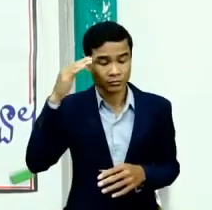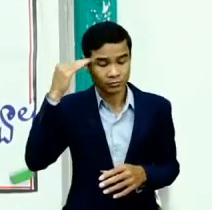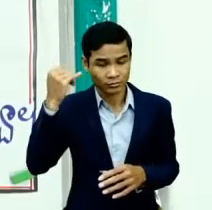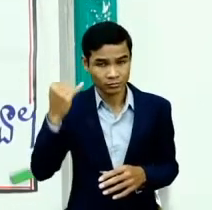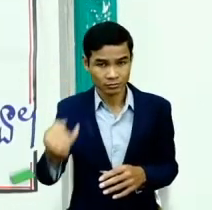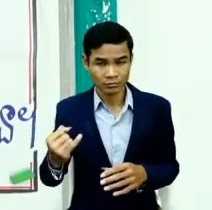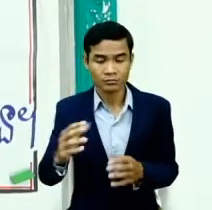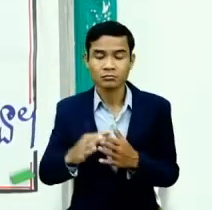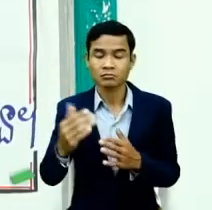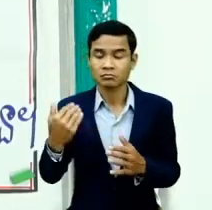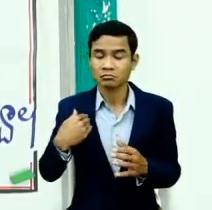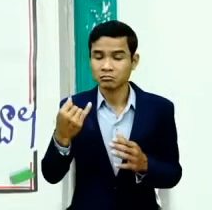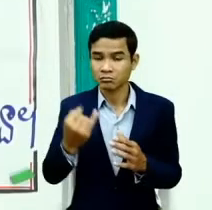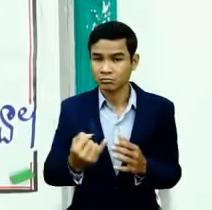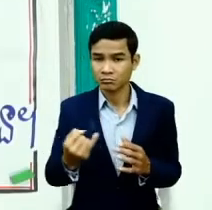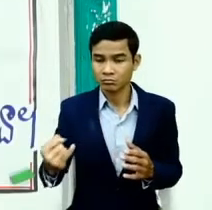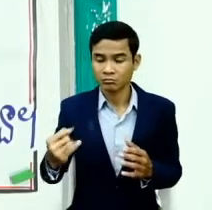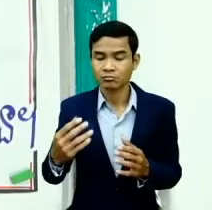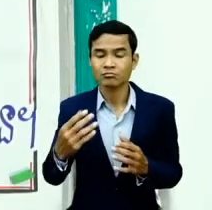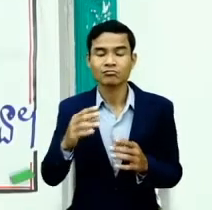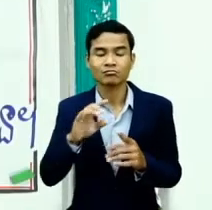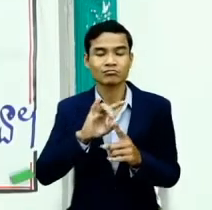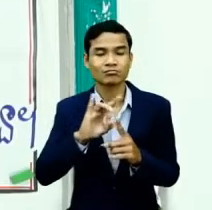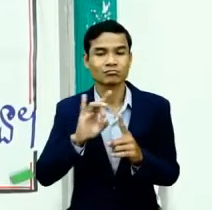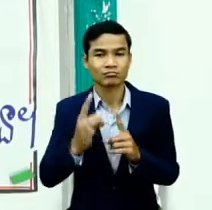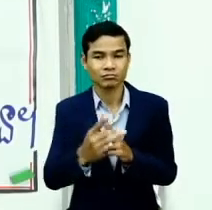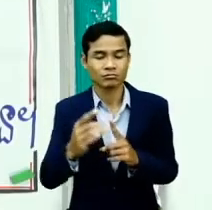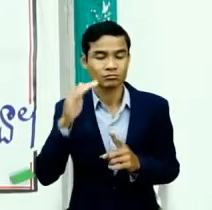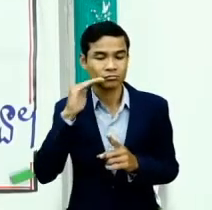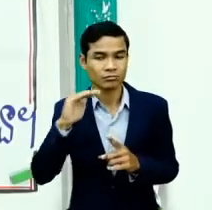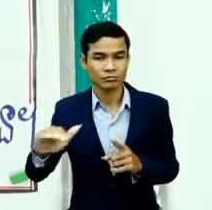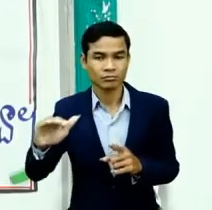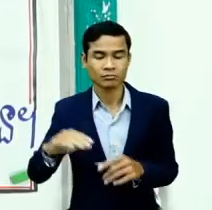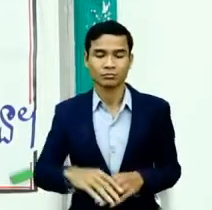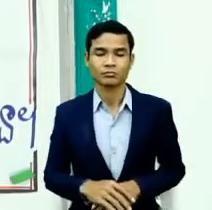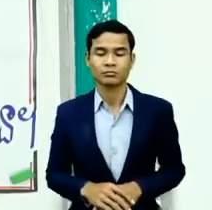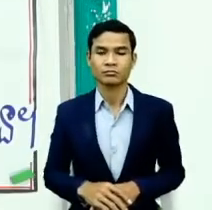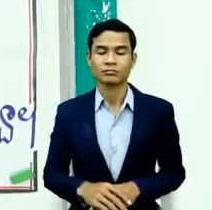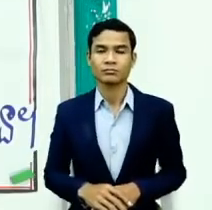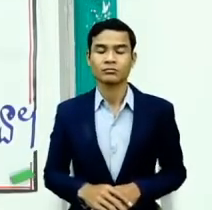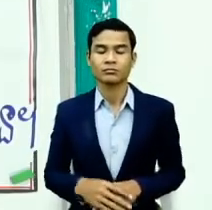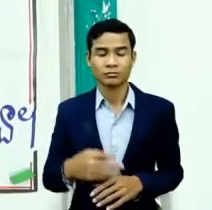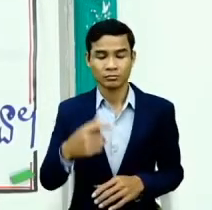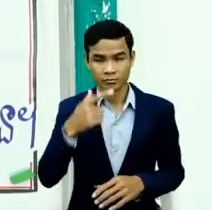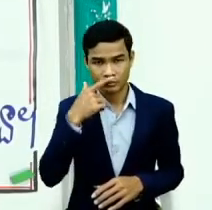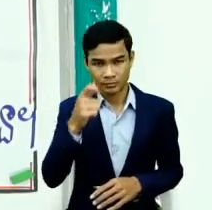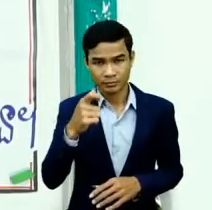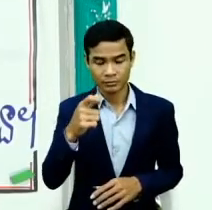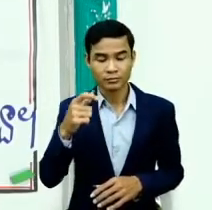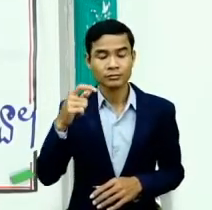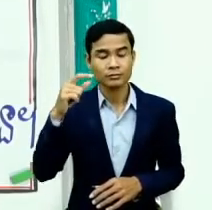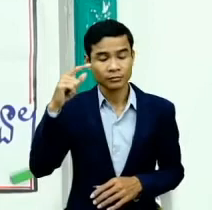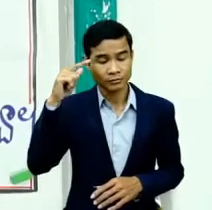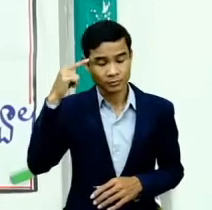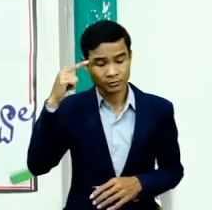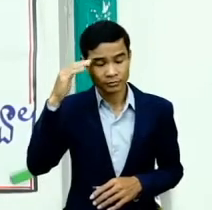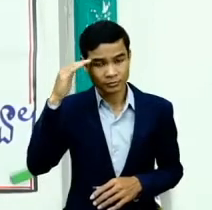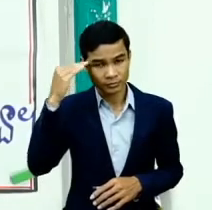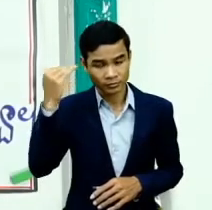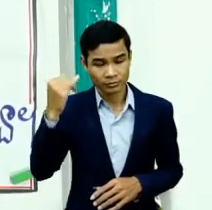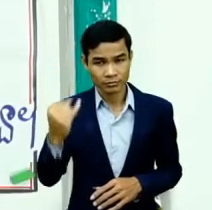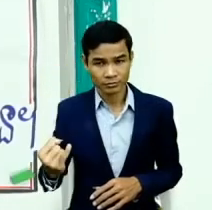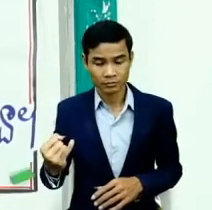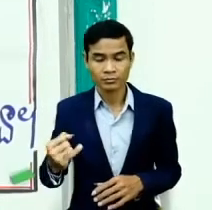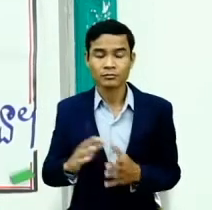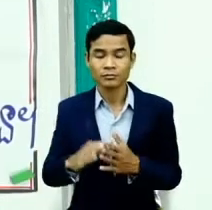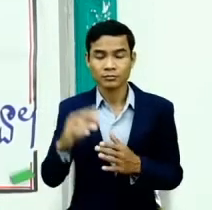rực bía sổ phép riếp xà ừ bốc ốt tay tay